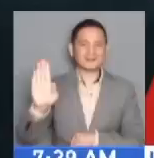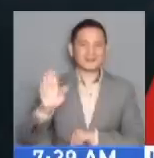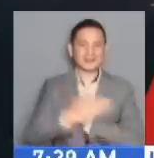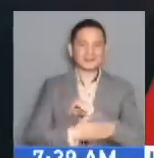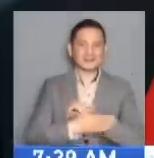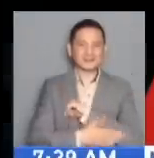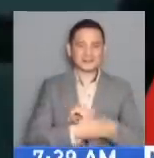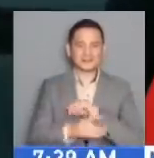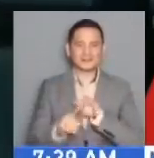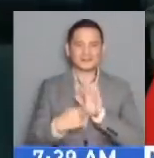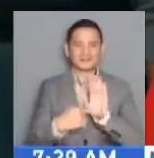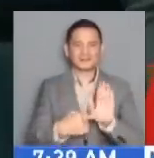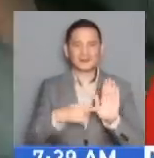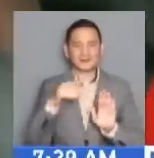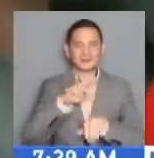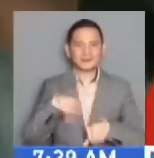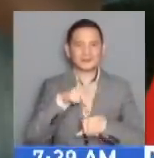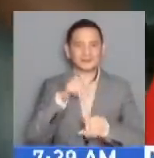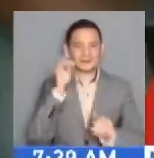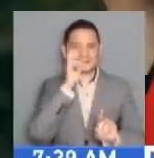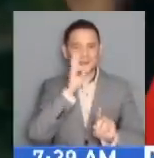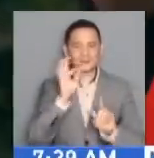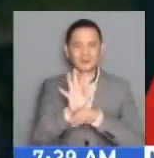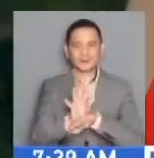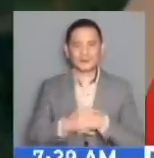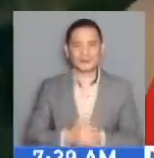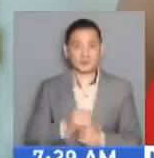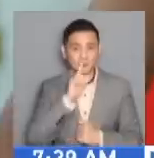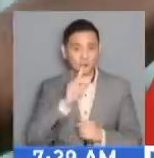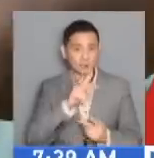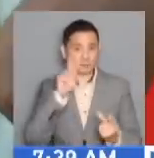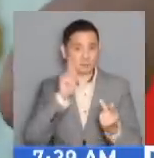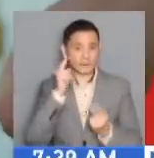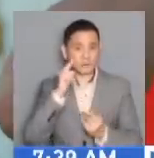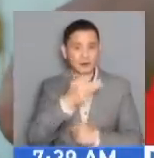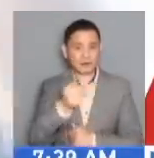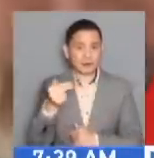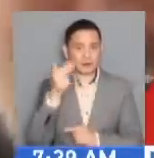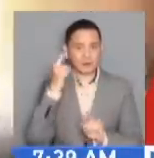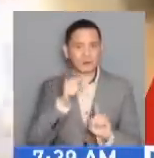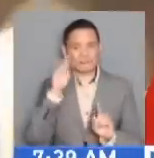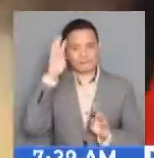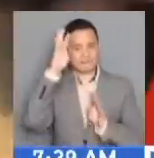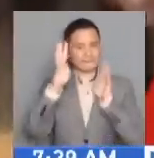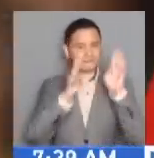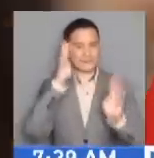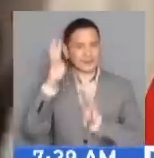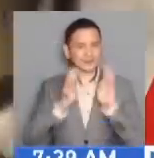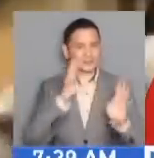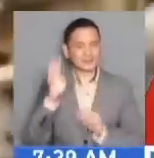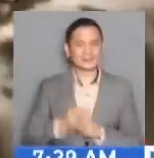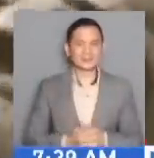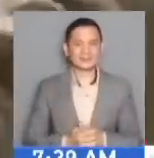Ayon sa ANTV, perfect ang lolong sa mga taga-Indonesia dahil sa fantasy genre nito. Ang film